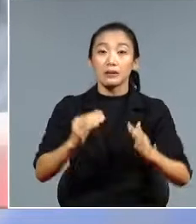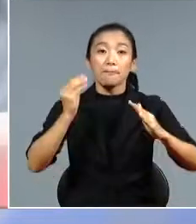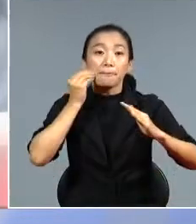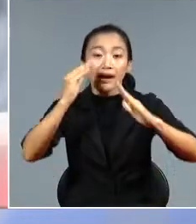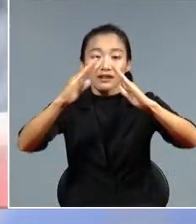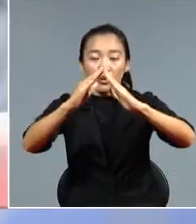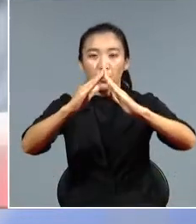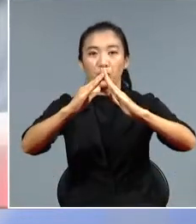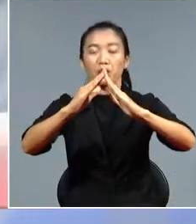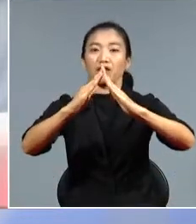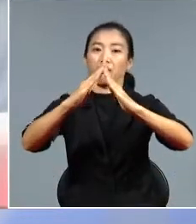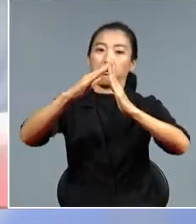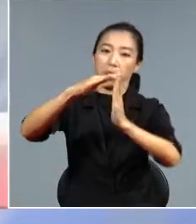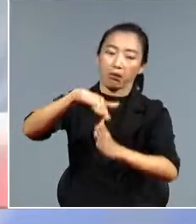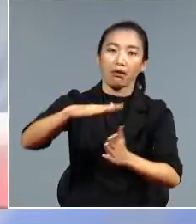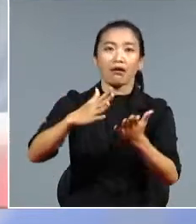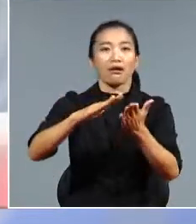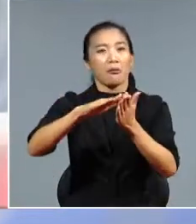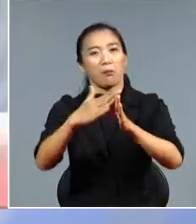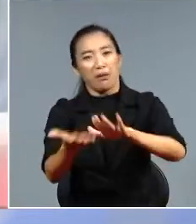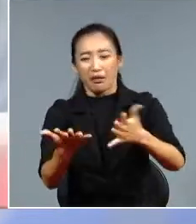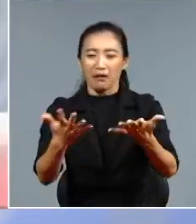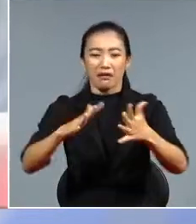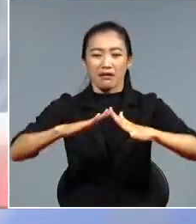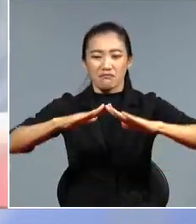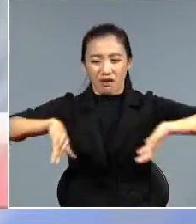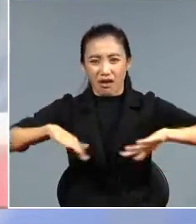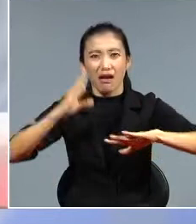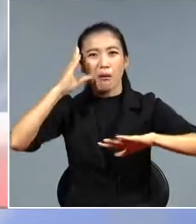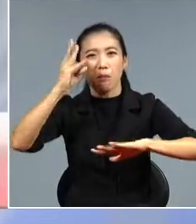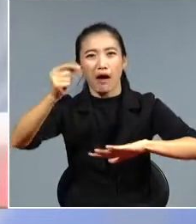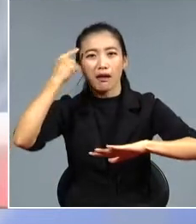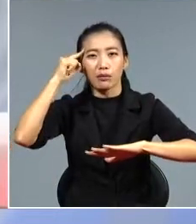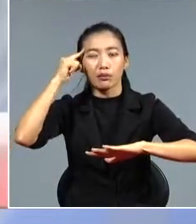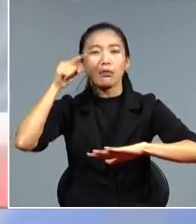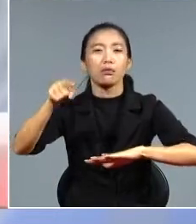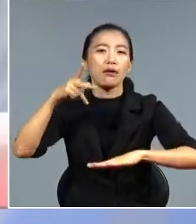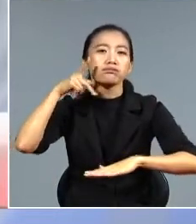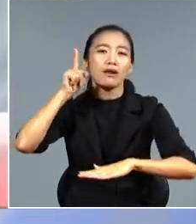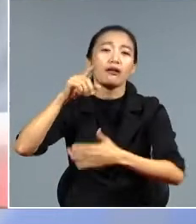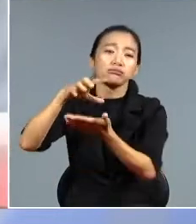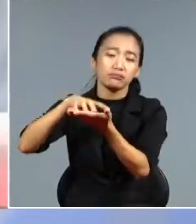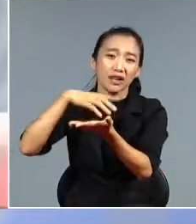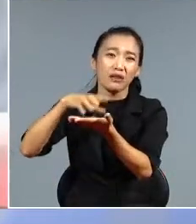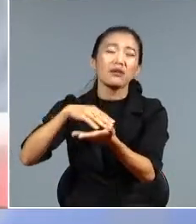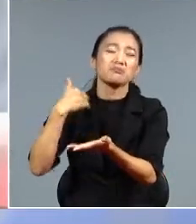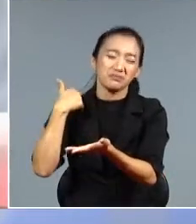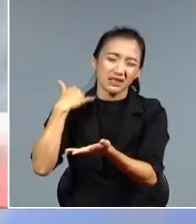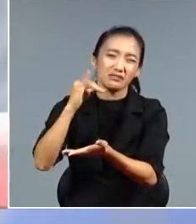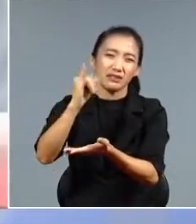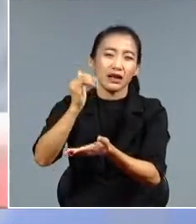คะป้าเองก็บอกว่าเวลานอนเนี่ยก็ผวาเหมือนกันบางทีกลัวว่าฝ้ามันจะตกลงม